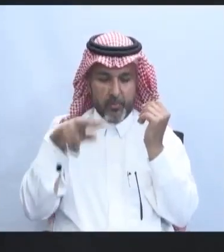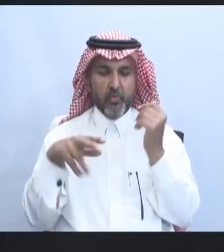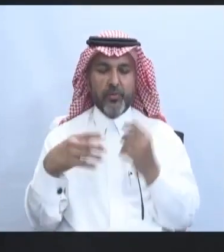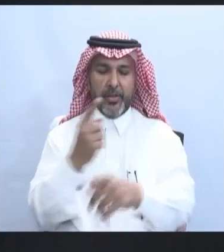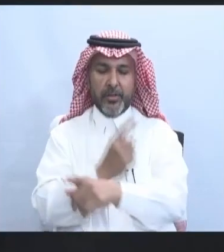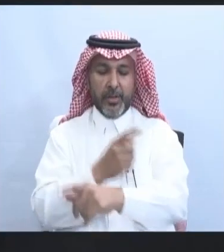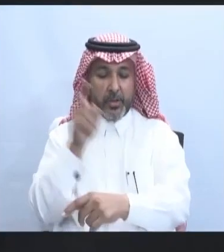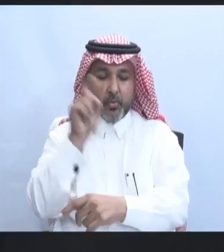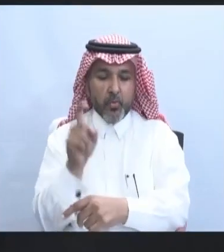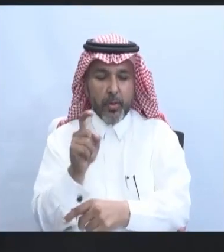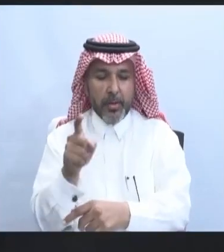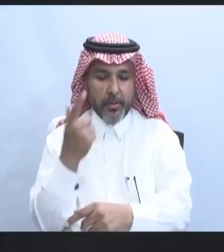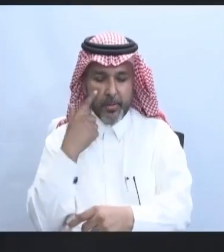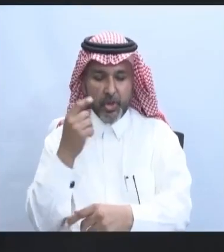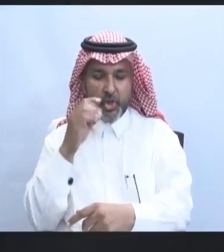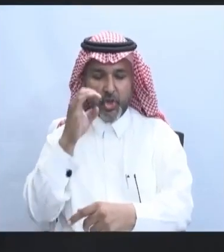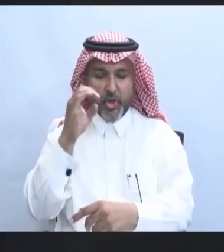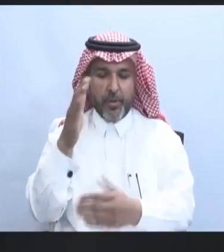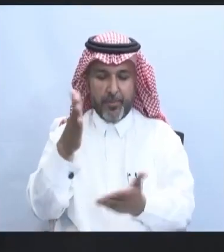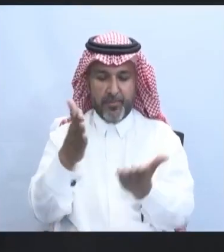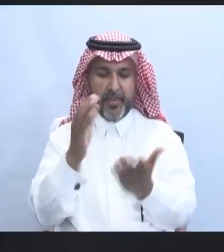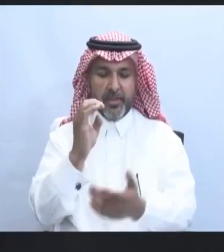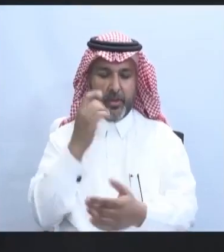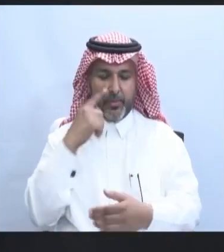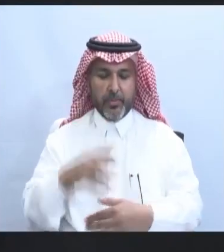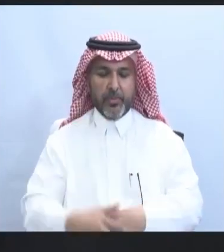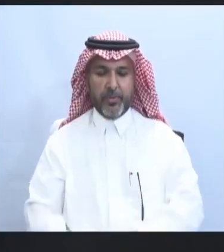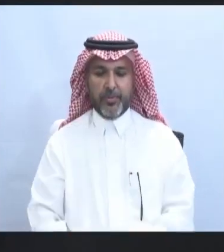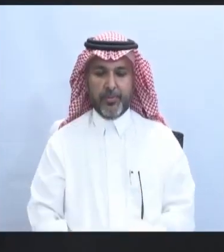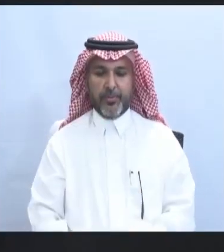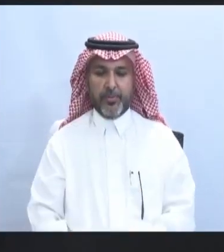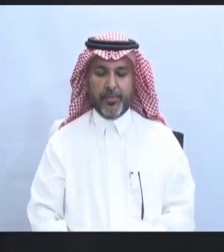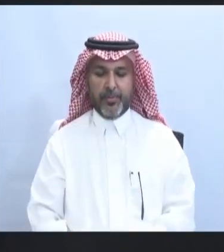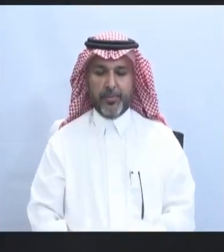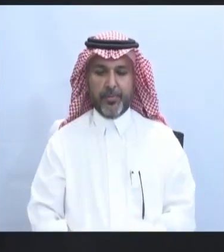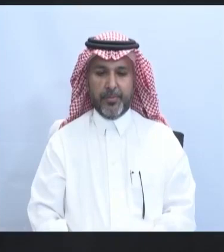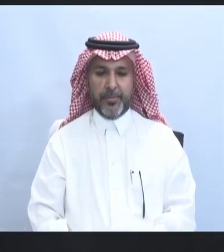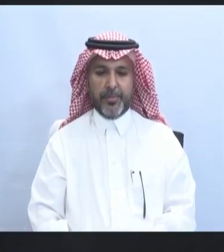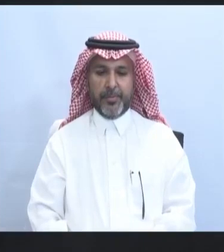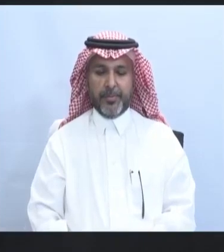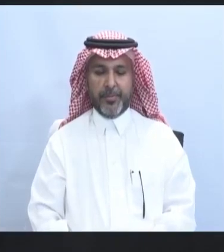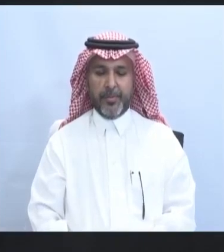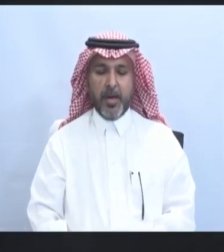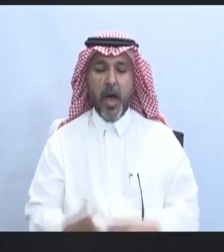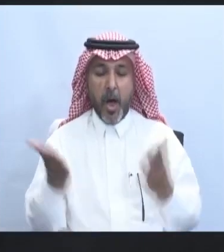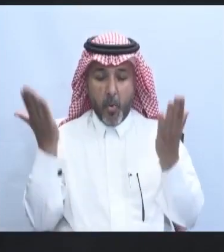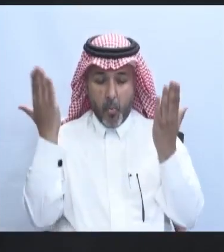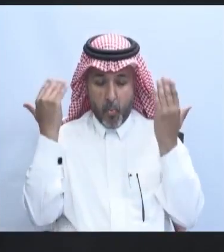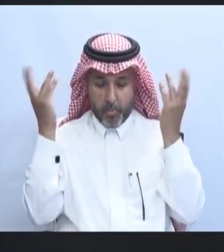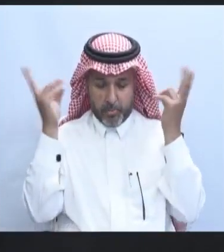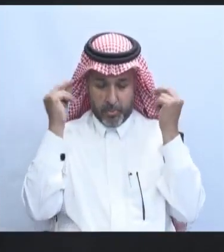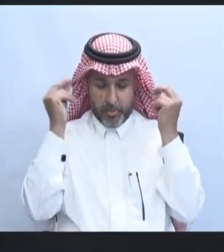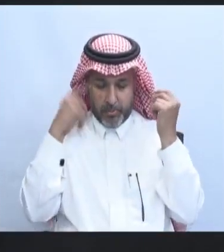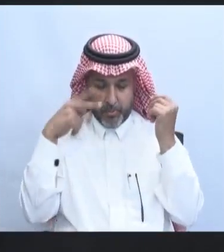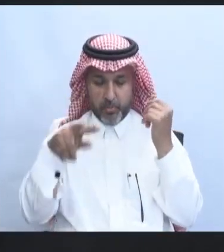الحضاره وامتدادها والمنجات ابرز وخصائص الحضاره الاسلاميه وايضا ابرز